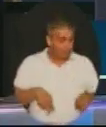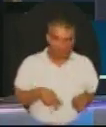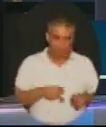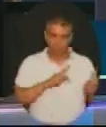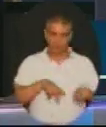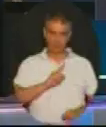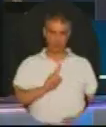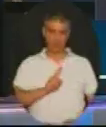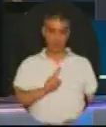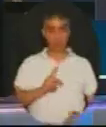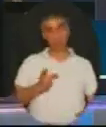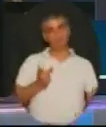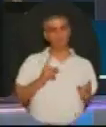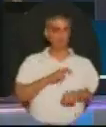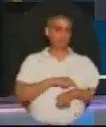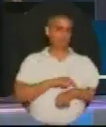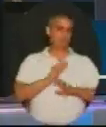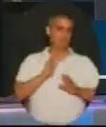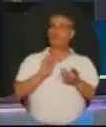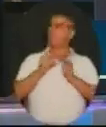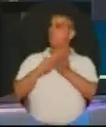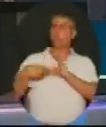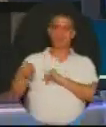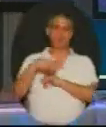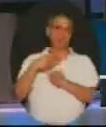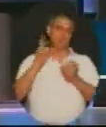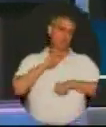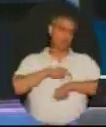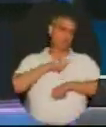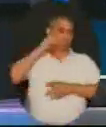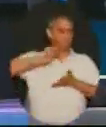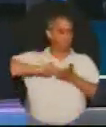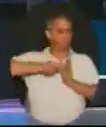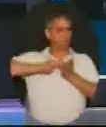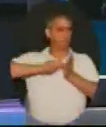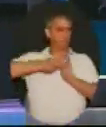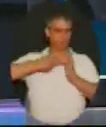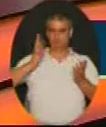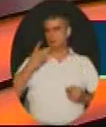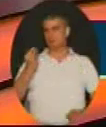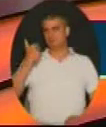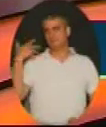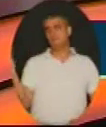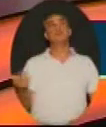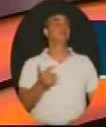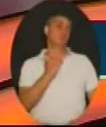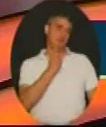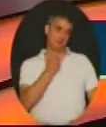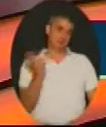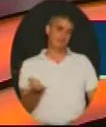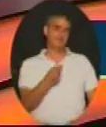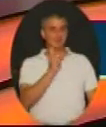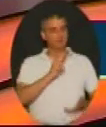הוא לא יחזור, אבל יש לו הרבה זמן, בניגוד לפוליטיקאים הרגילים, יש לו זמן לתכנן... גם כסף. וגם כסף,